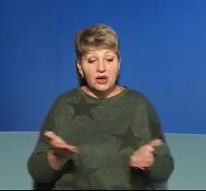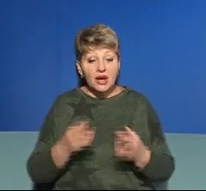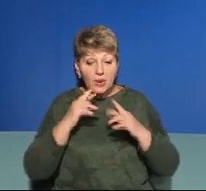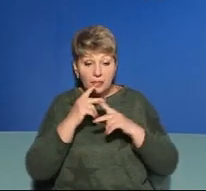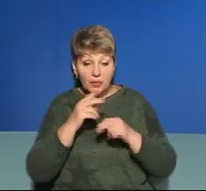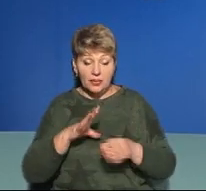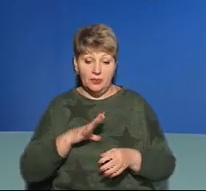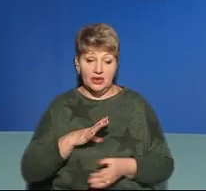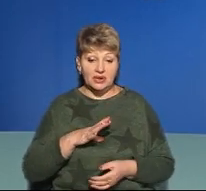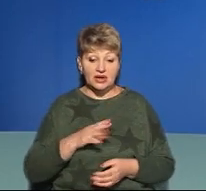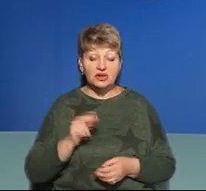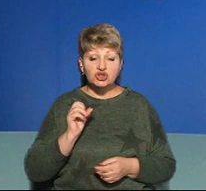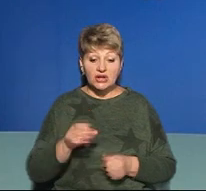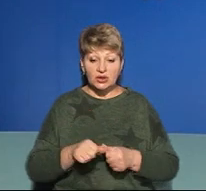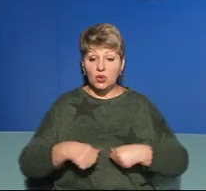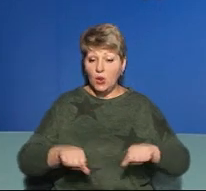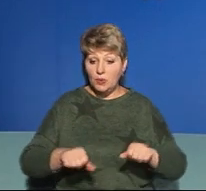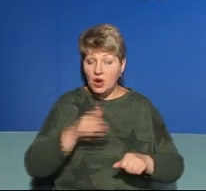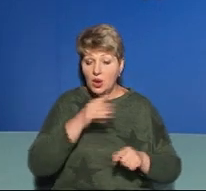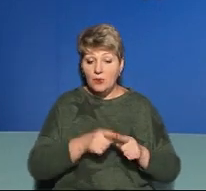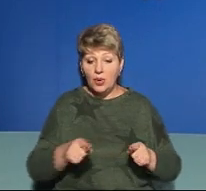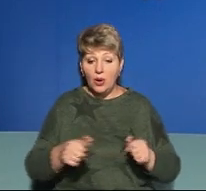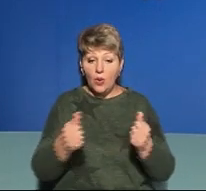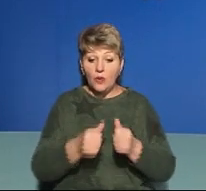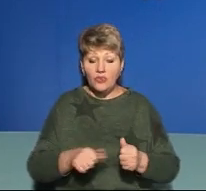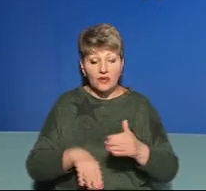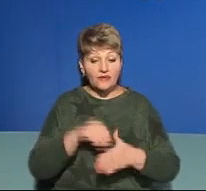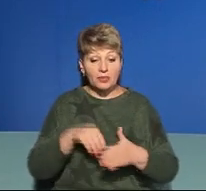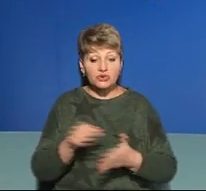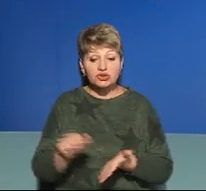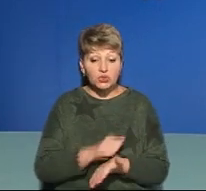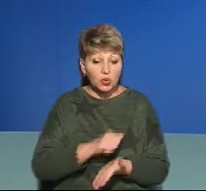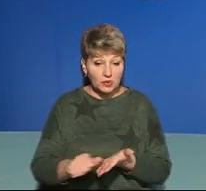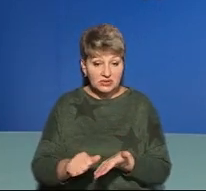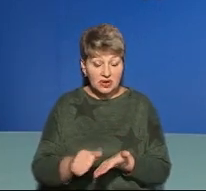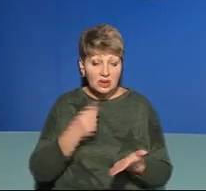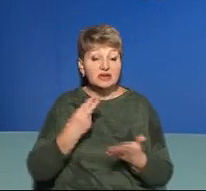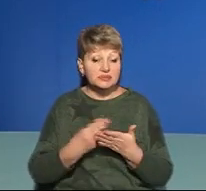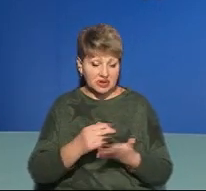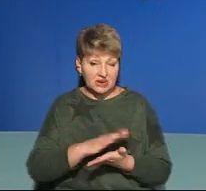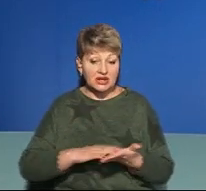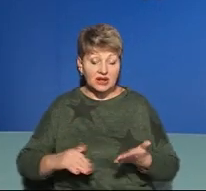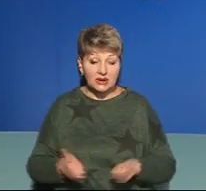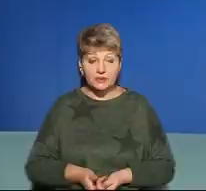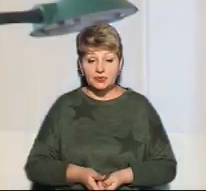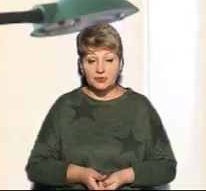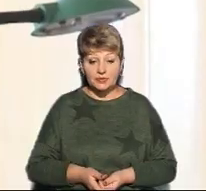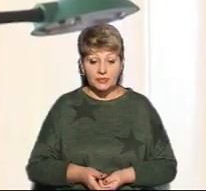помилок допускаються члени комісії під час оформлення виборчої документації, Наталія Старнець